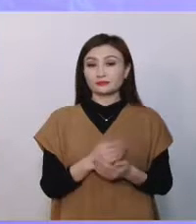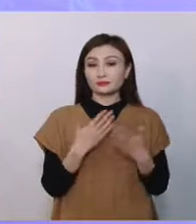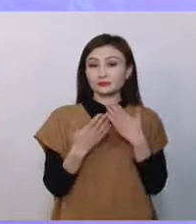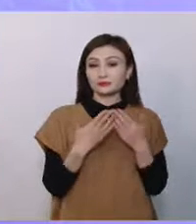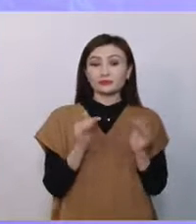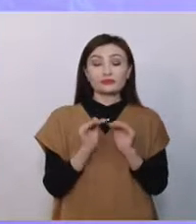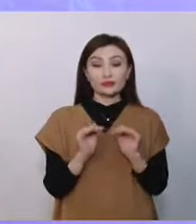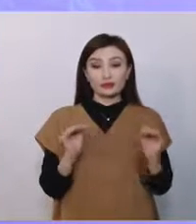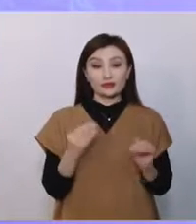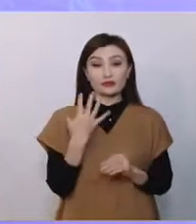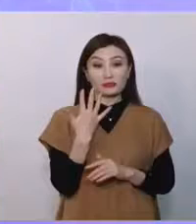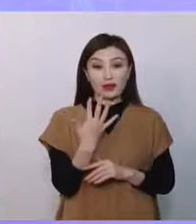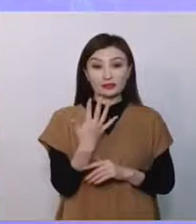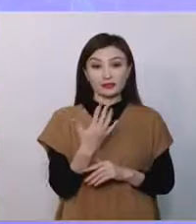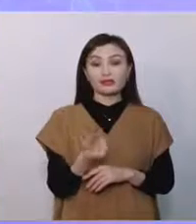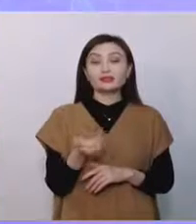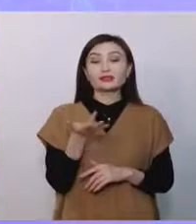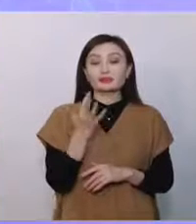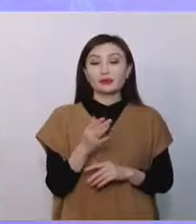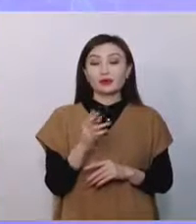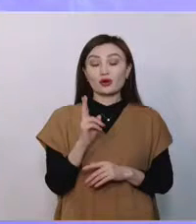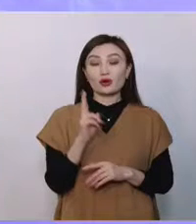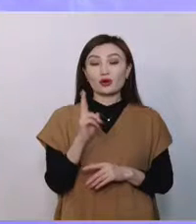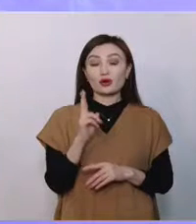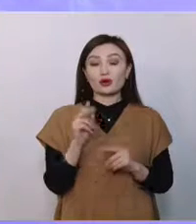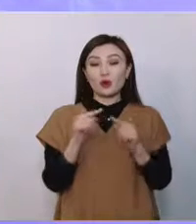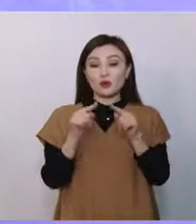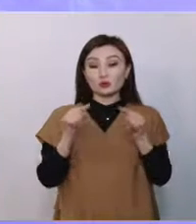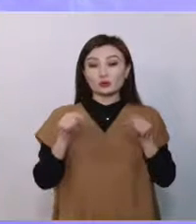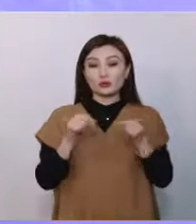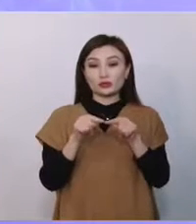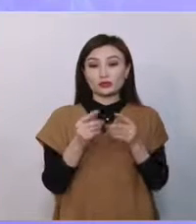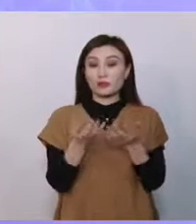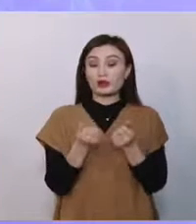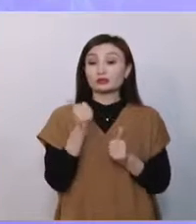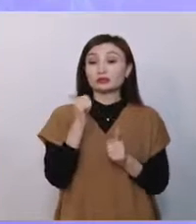если детей 5 то сколько кусочков получит каждый